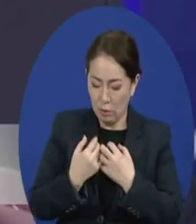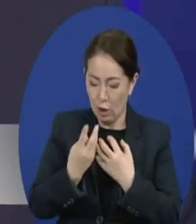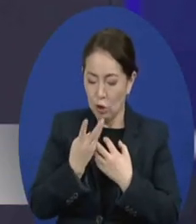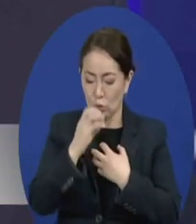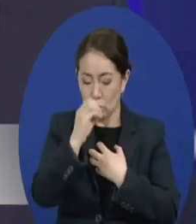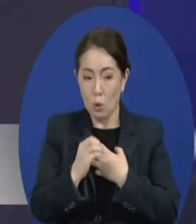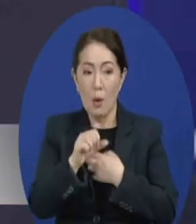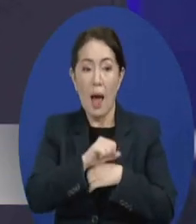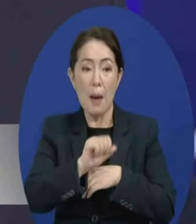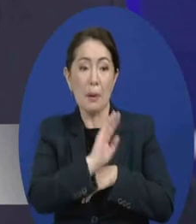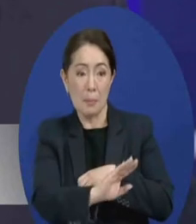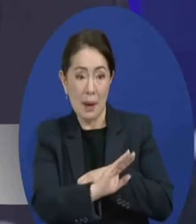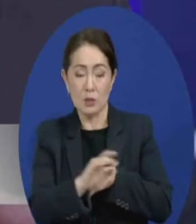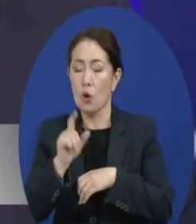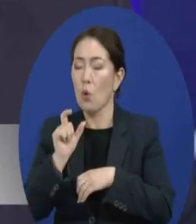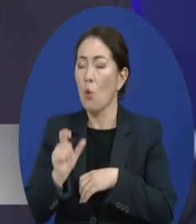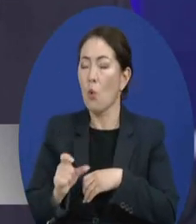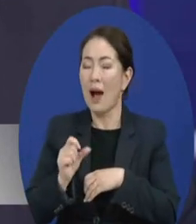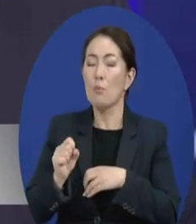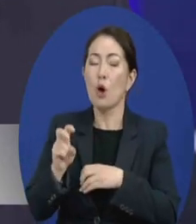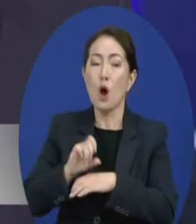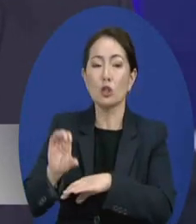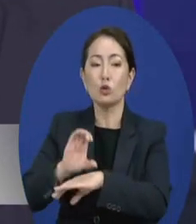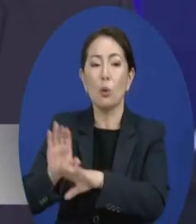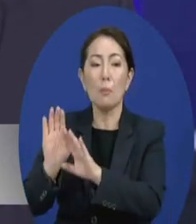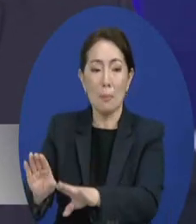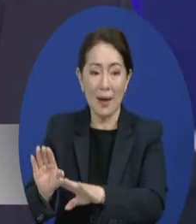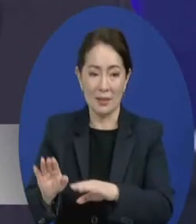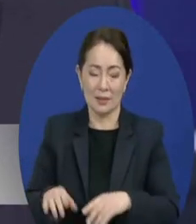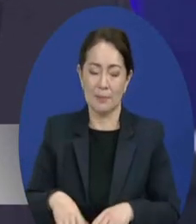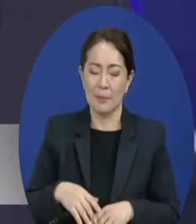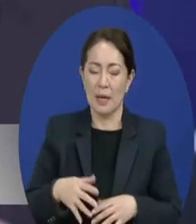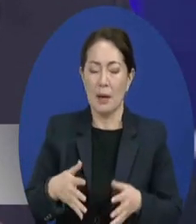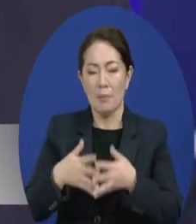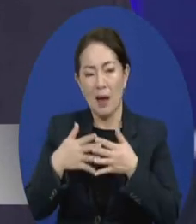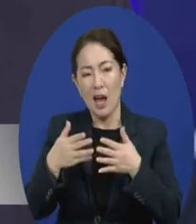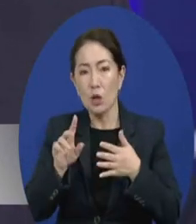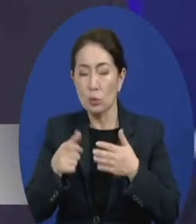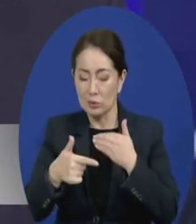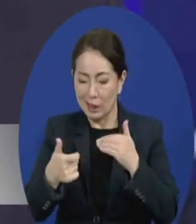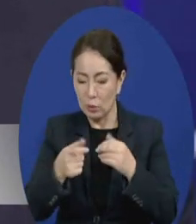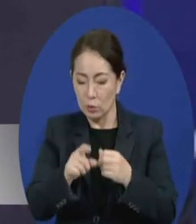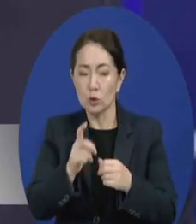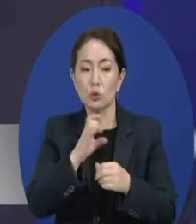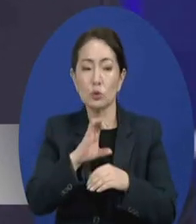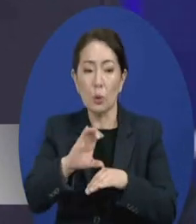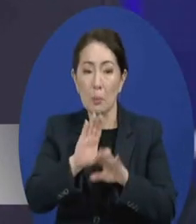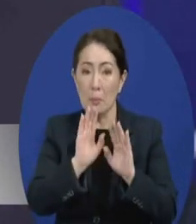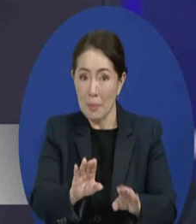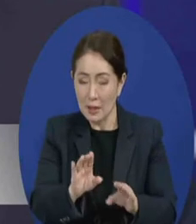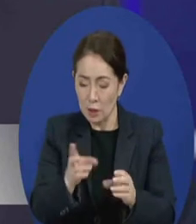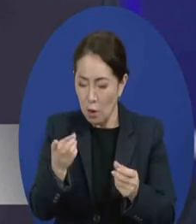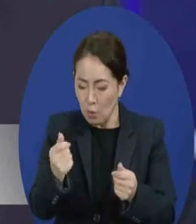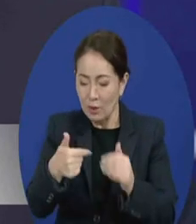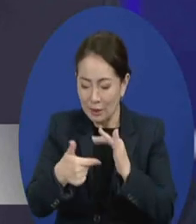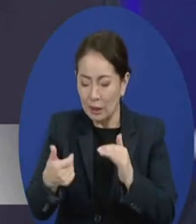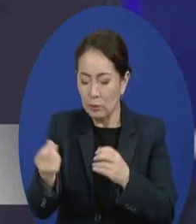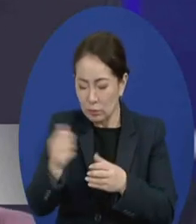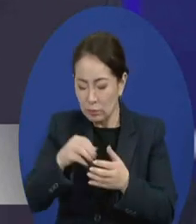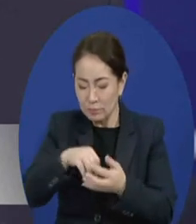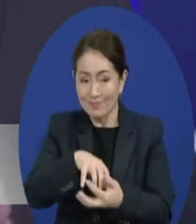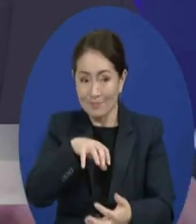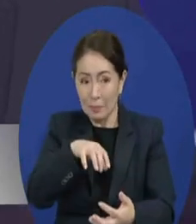үлдэнэ. А хүн амын оролцоо албан татвар гэхэд сумандаа үлдэнэ. Үйл хөдлөх татвар тэр сумандаа үлдэнэ. Тэгээд тэр төвлөрүүлж байгаа